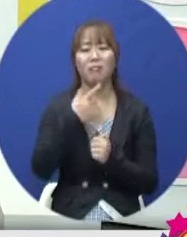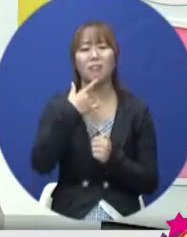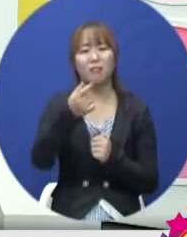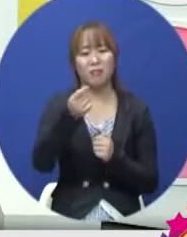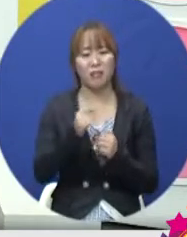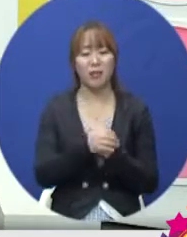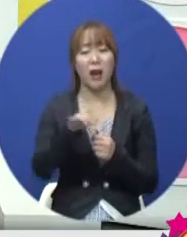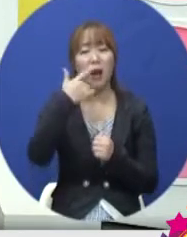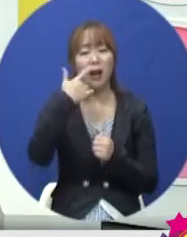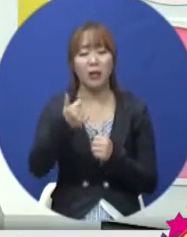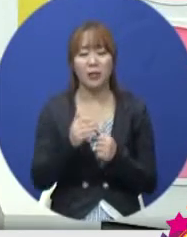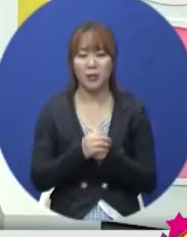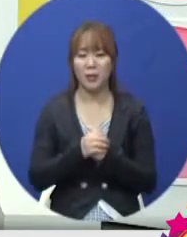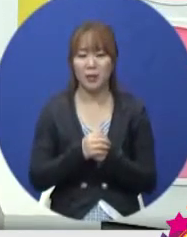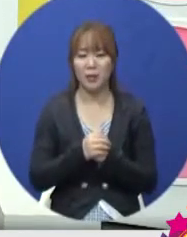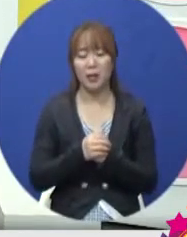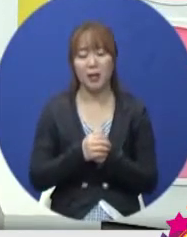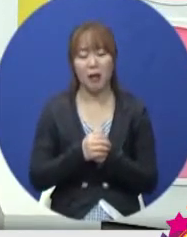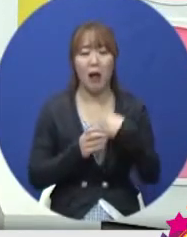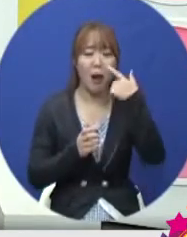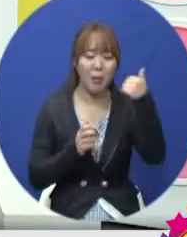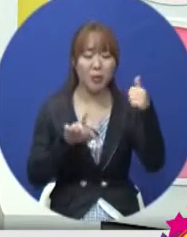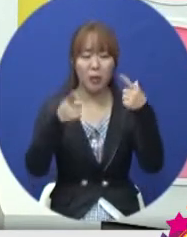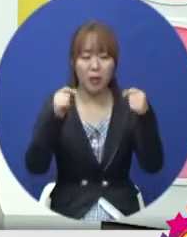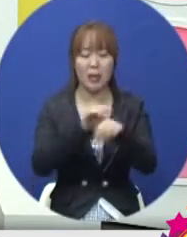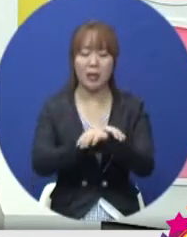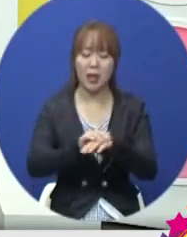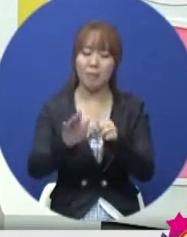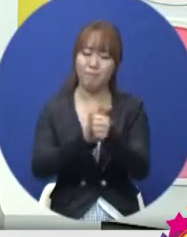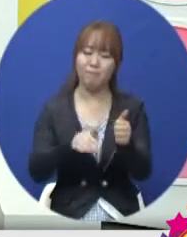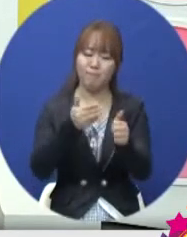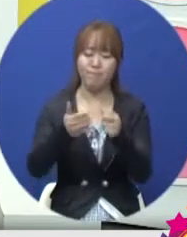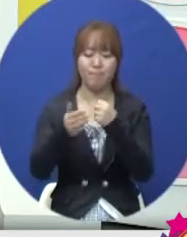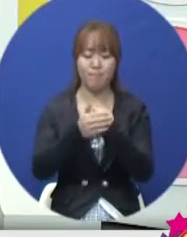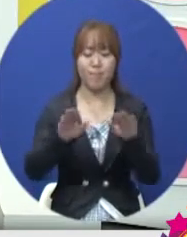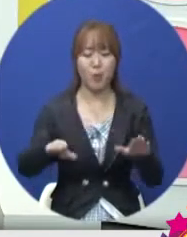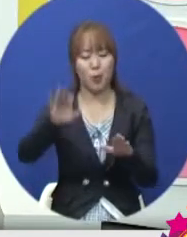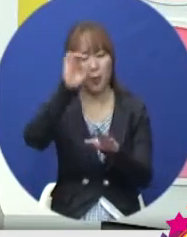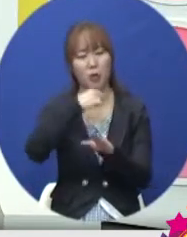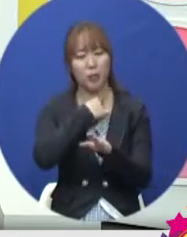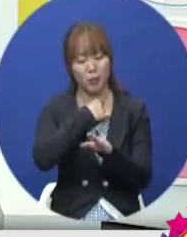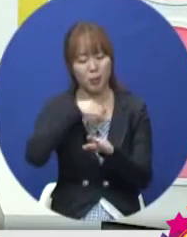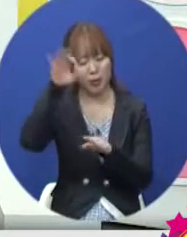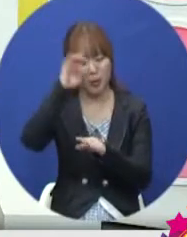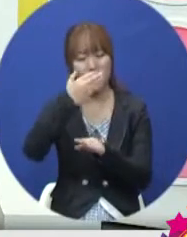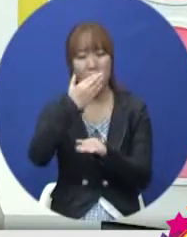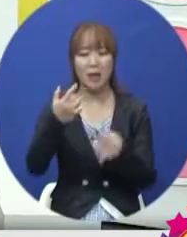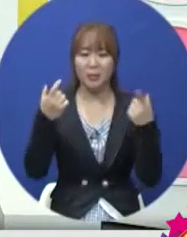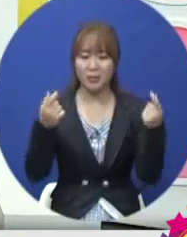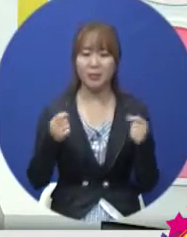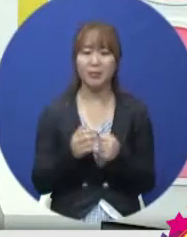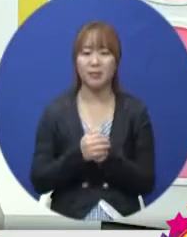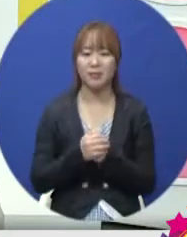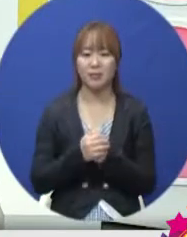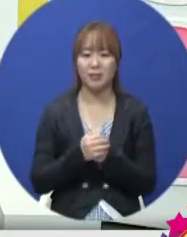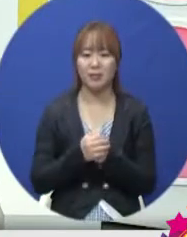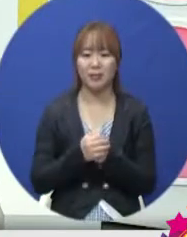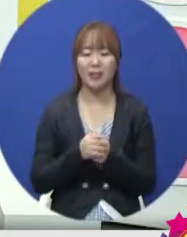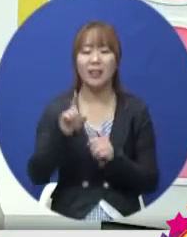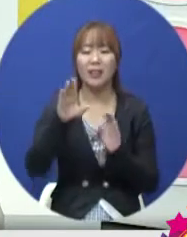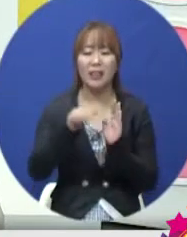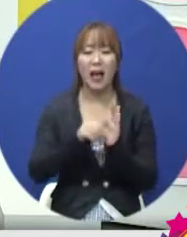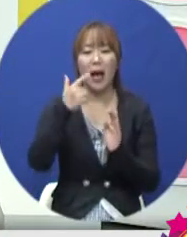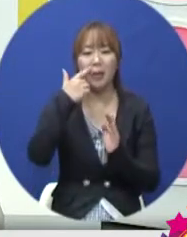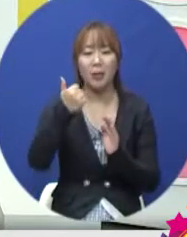그 아버님 예. 우리 아버님께서 그렇게 잘 해주셨기 때문에 지금 또 보고 싶고 찾으실 그래. 수 예, 있으실 예. 것 같은데 예.